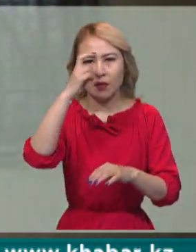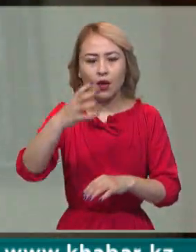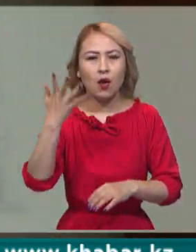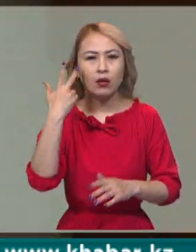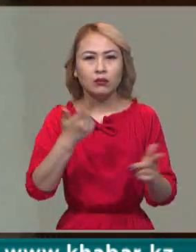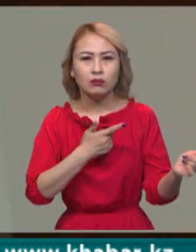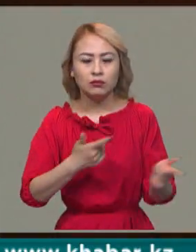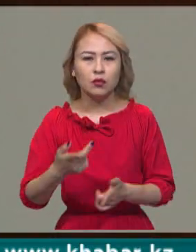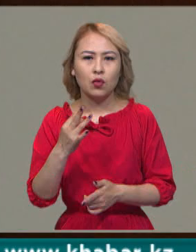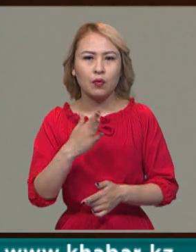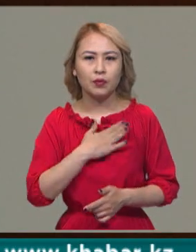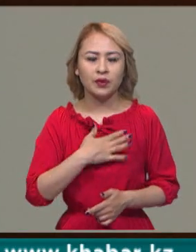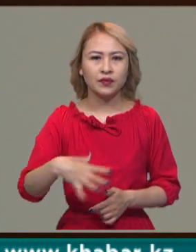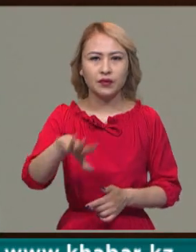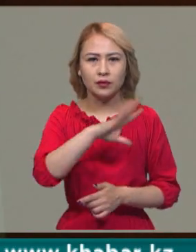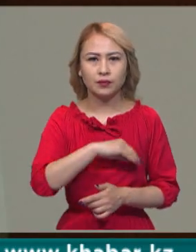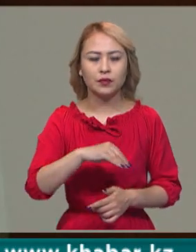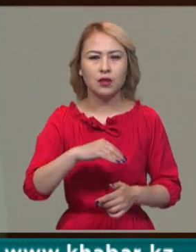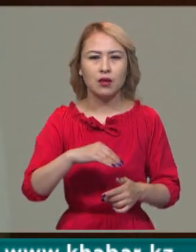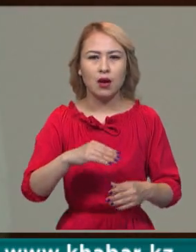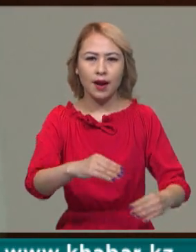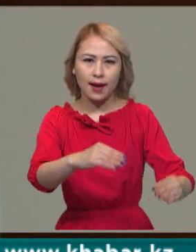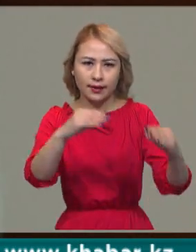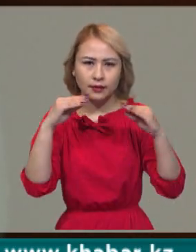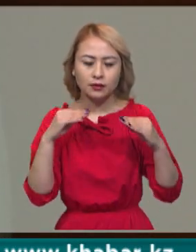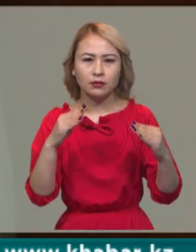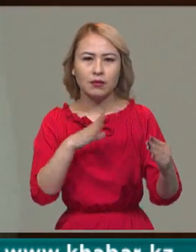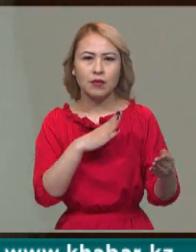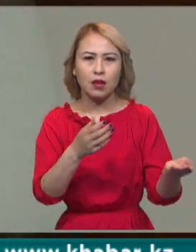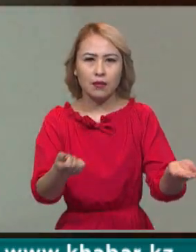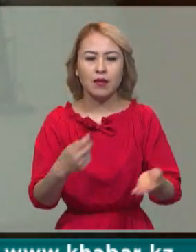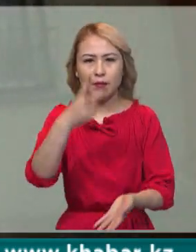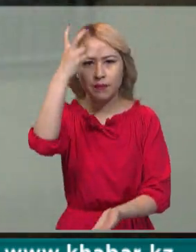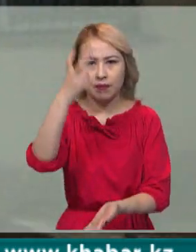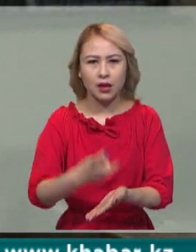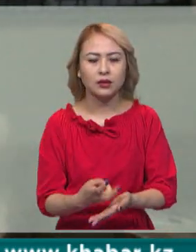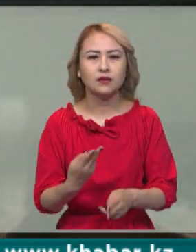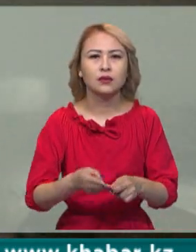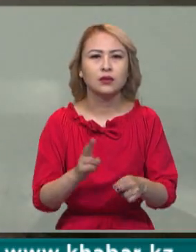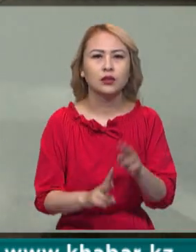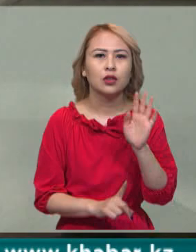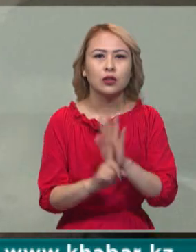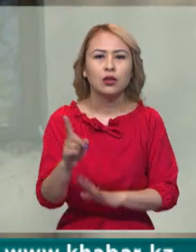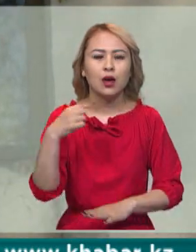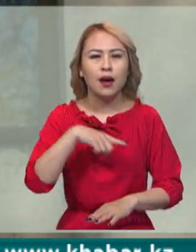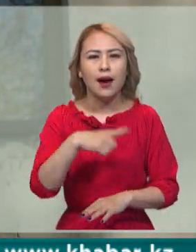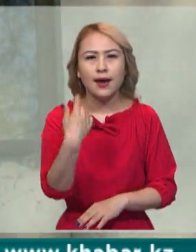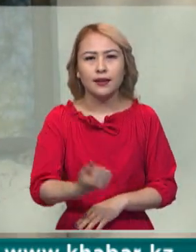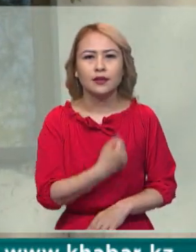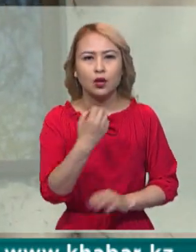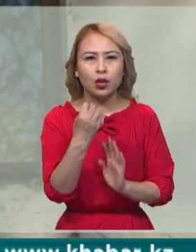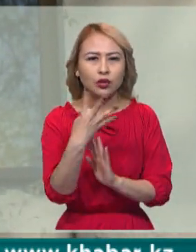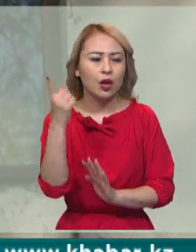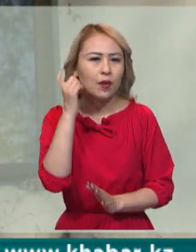тұрды. Бірақ біз оларды одеялмен қарсы алдық. Шыңғыс әскери әулетте дүниеге келді. 14